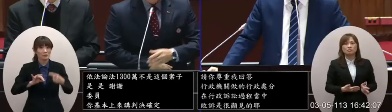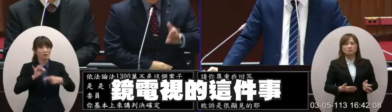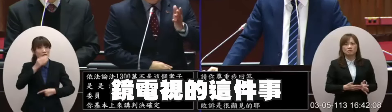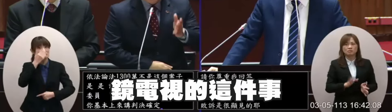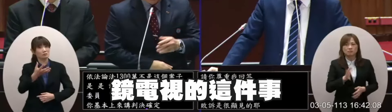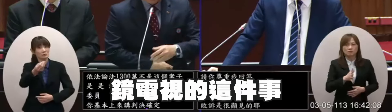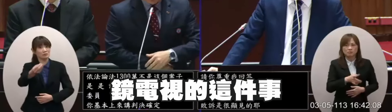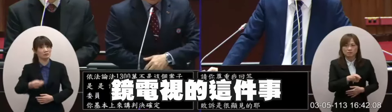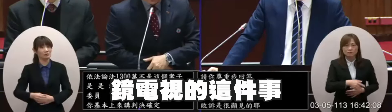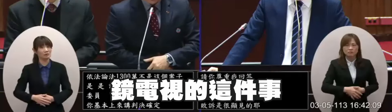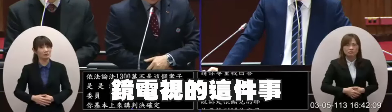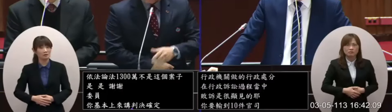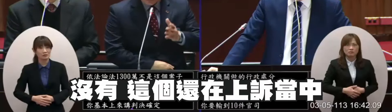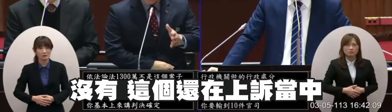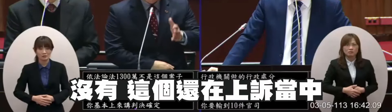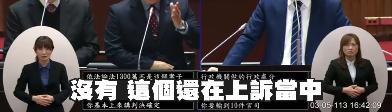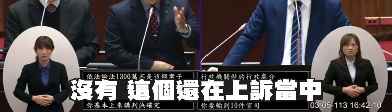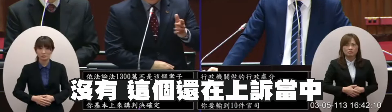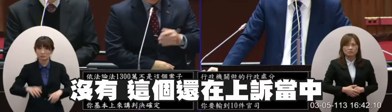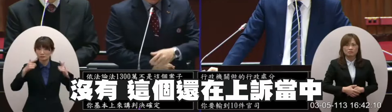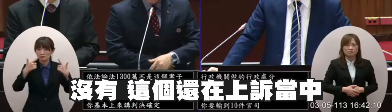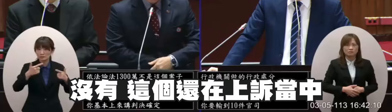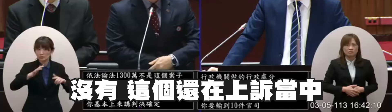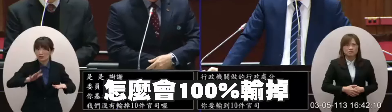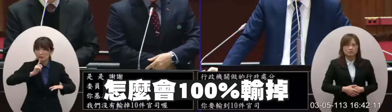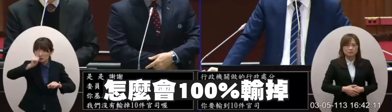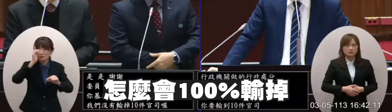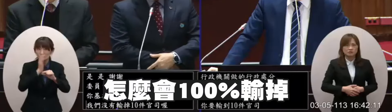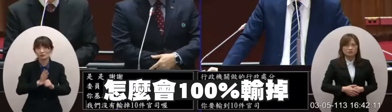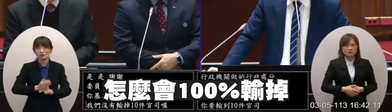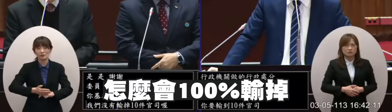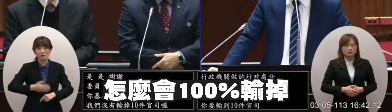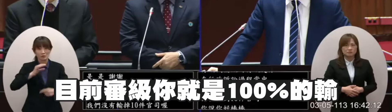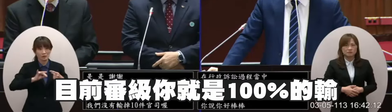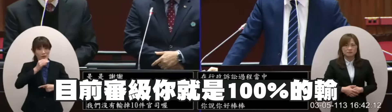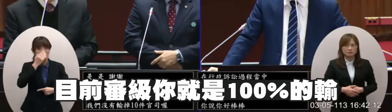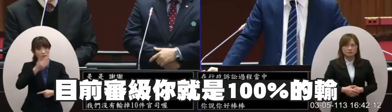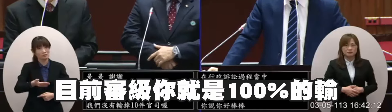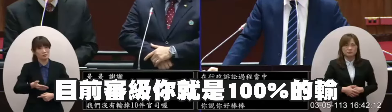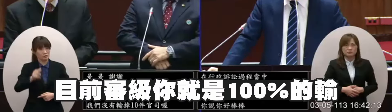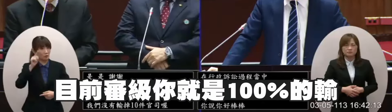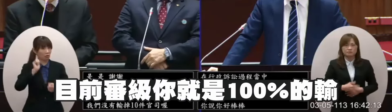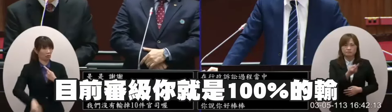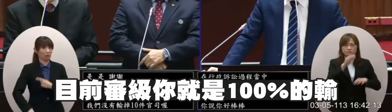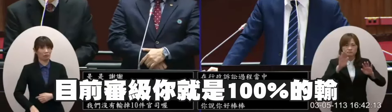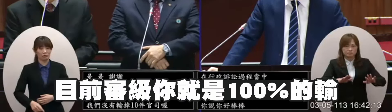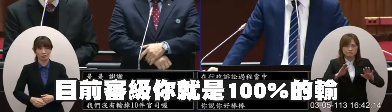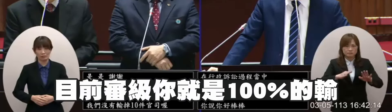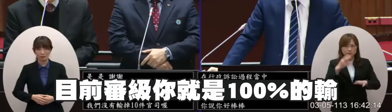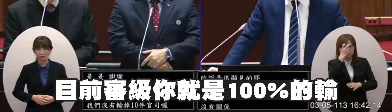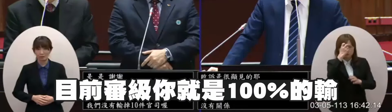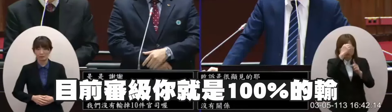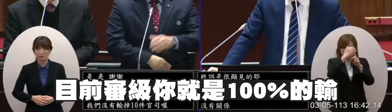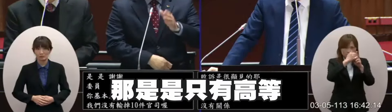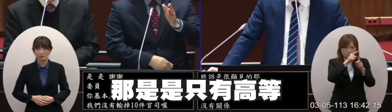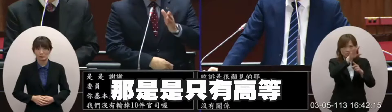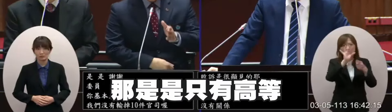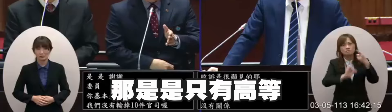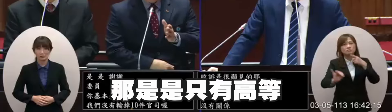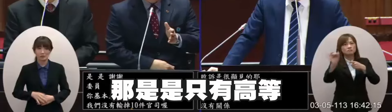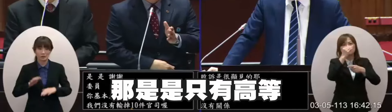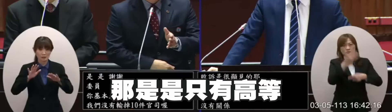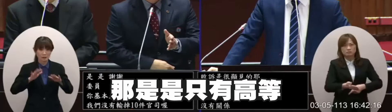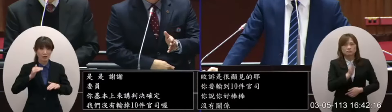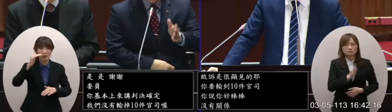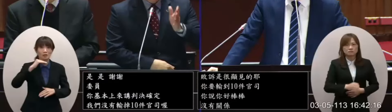100%输掉？ 一天撤销了3件事。 没有，这个还在上诉当中，怎么会100%输掉？ 你目前审级，你就是100%的输。 那是